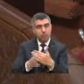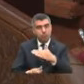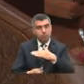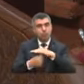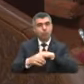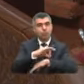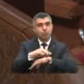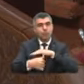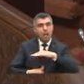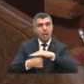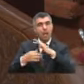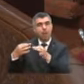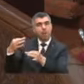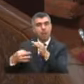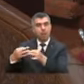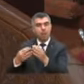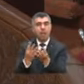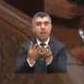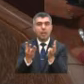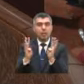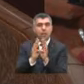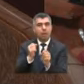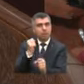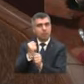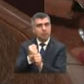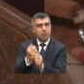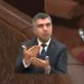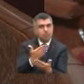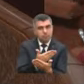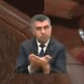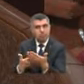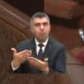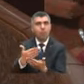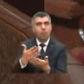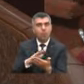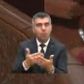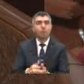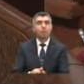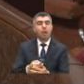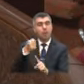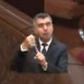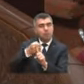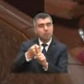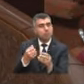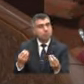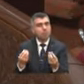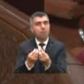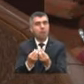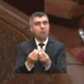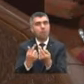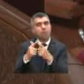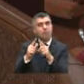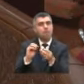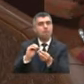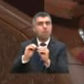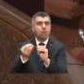ووزارة العدل لجنة خاصة اشتغلت على هذا الإطار الاتفاقي اللي ذكرت عليه قبيلة، واشتغلت أيضا على بعض